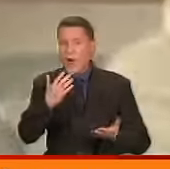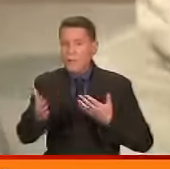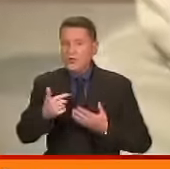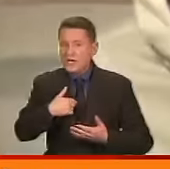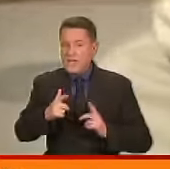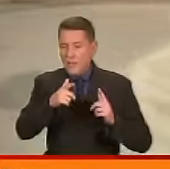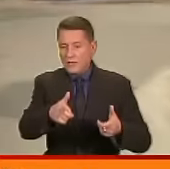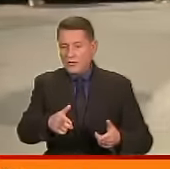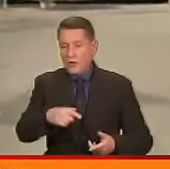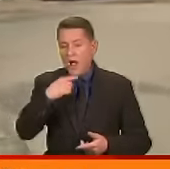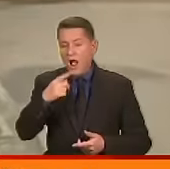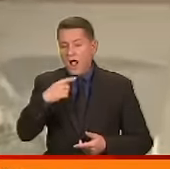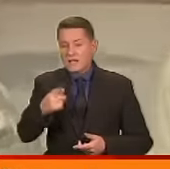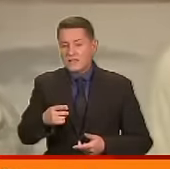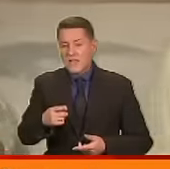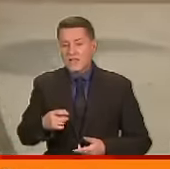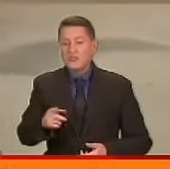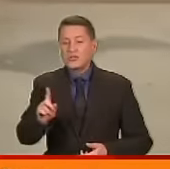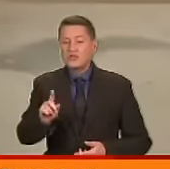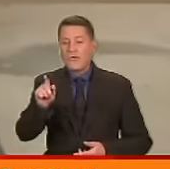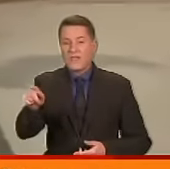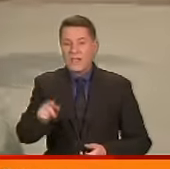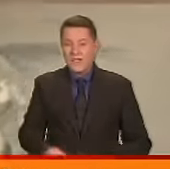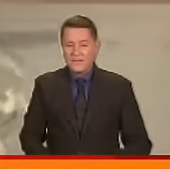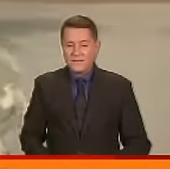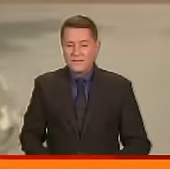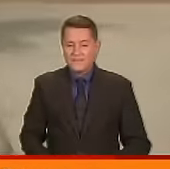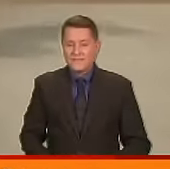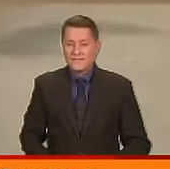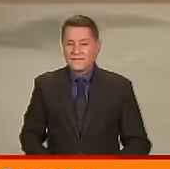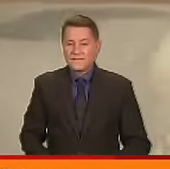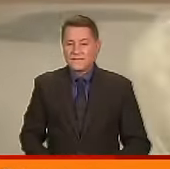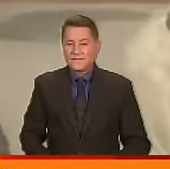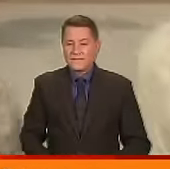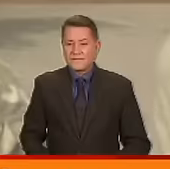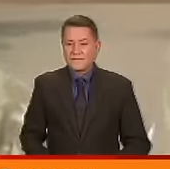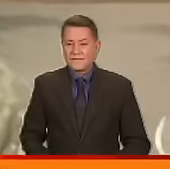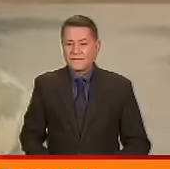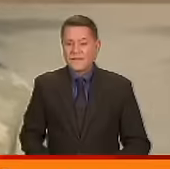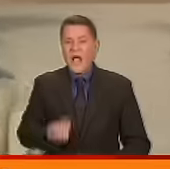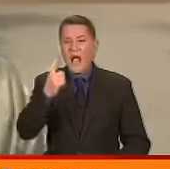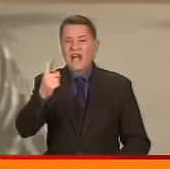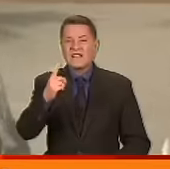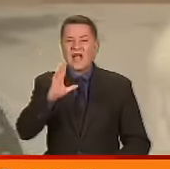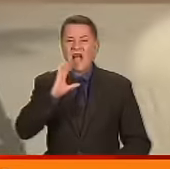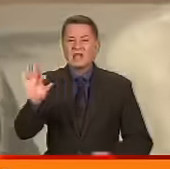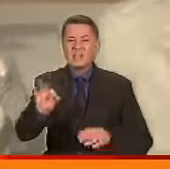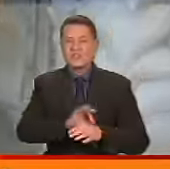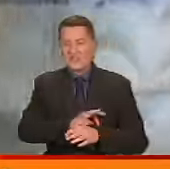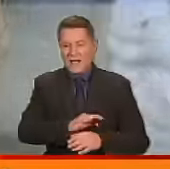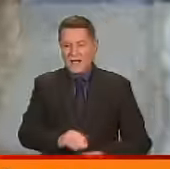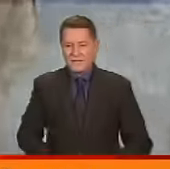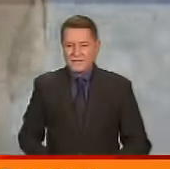піду. Казала, що сумує за вами. Ну, звісно, як же ще ні. А ви за нею? Ну, одна єдина жена, то